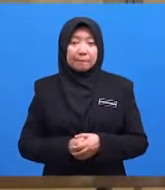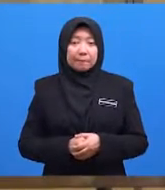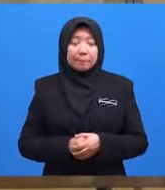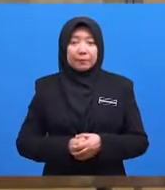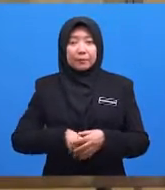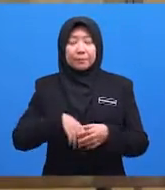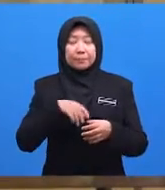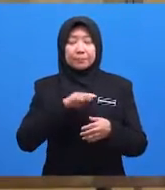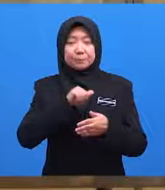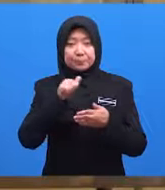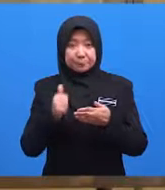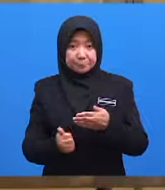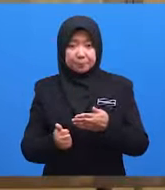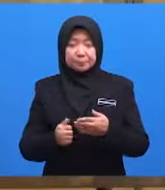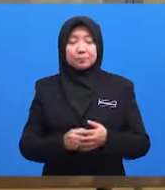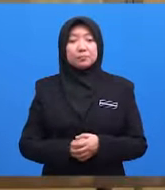Akhir sekali,